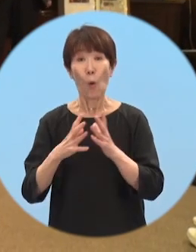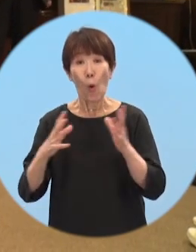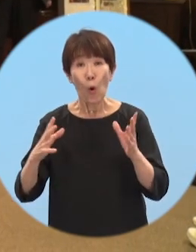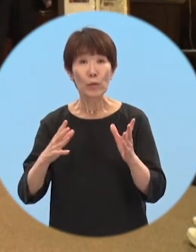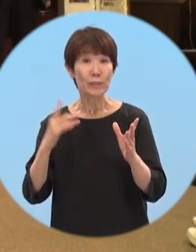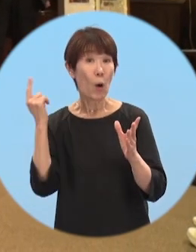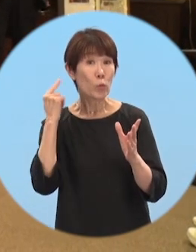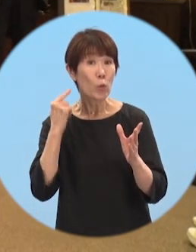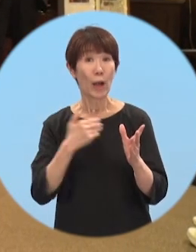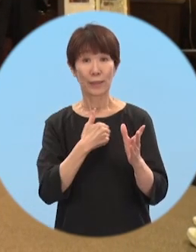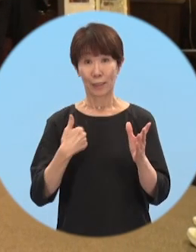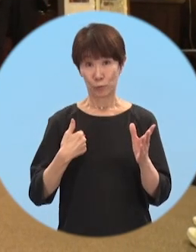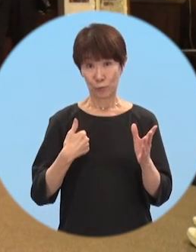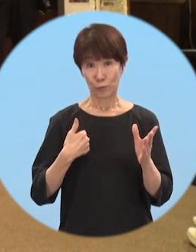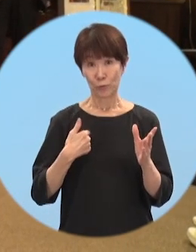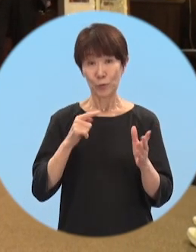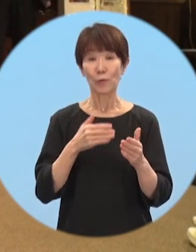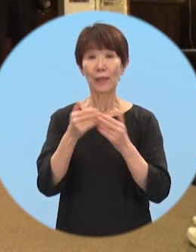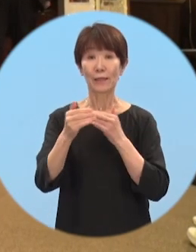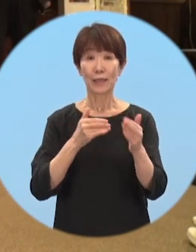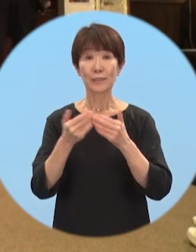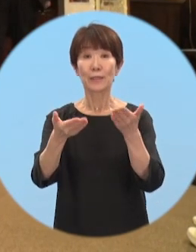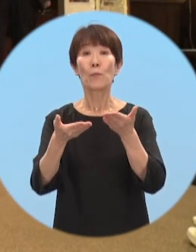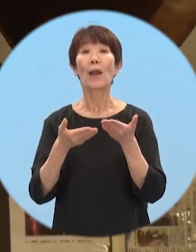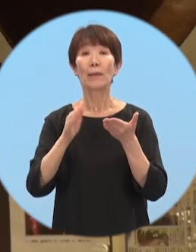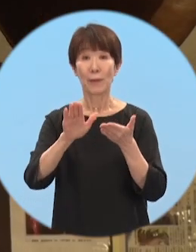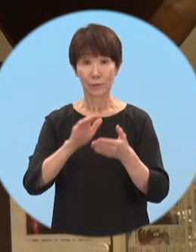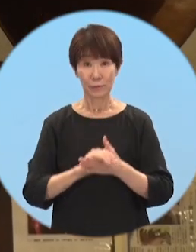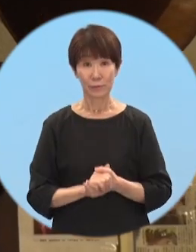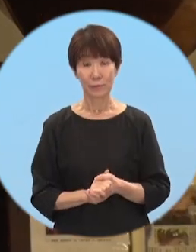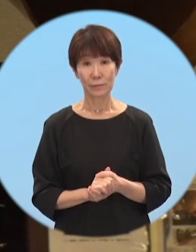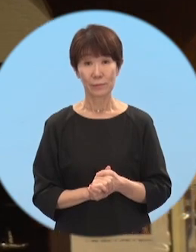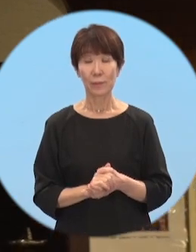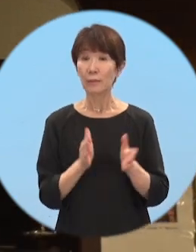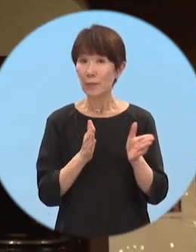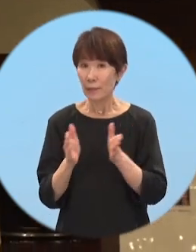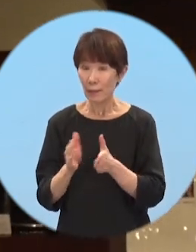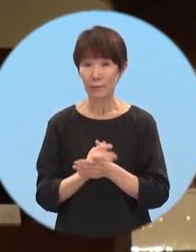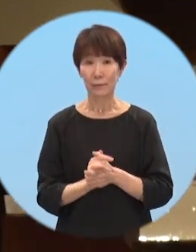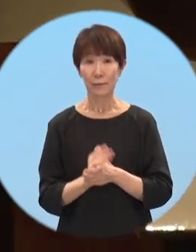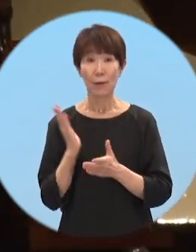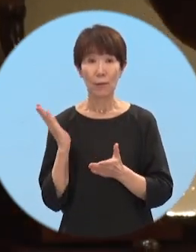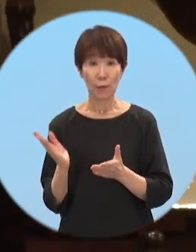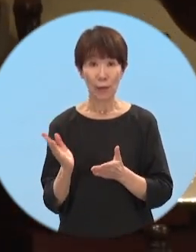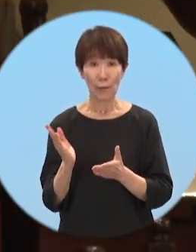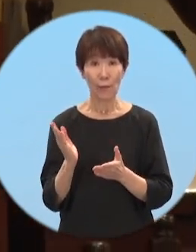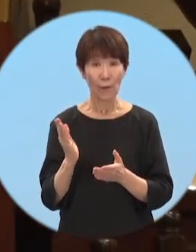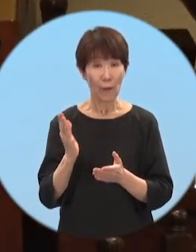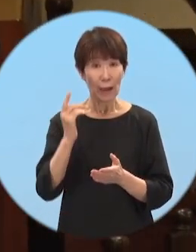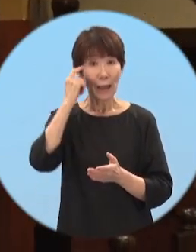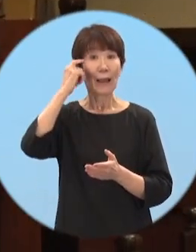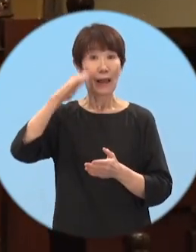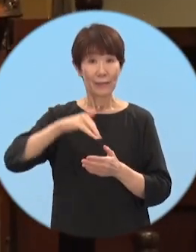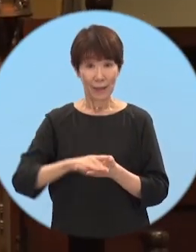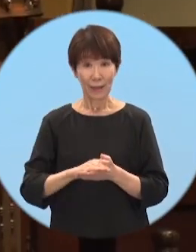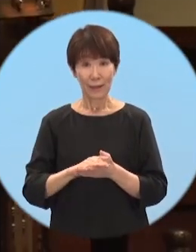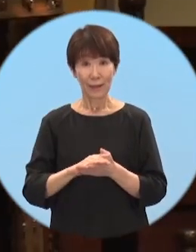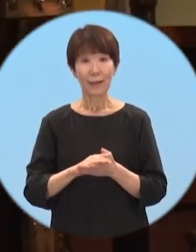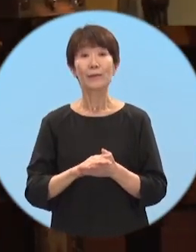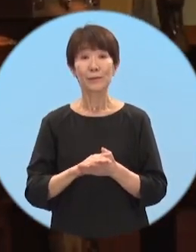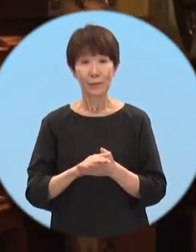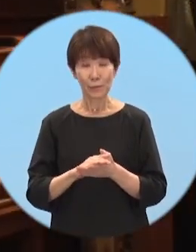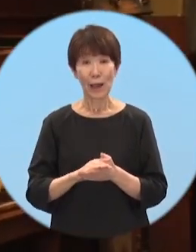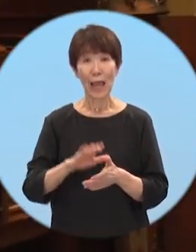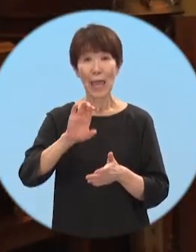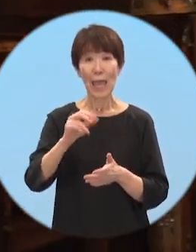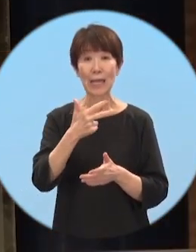いですね。それをぜひ今日は体験していただきたいと思います。さて、この蓄音機を発明したのはこの写真のエジソ